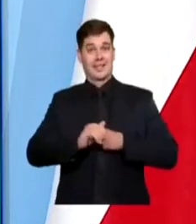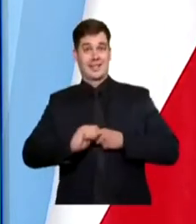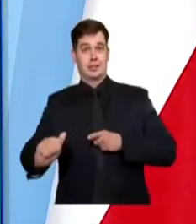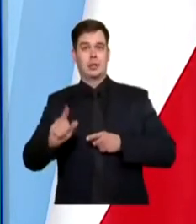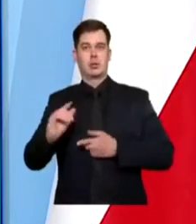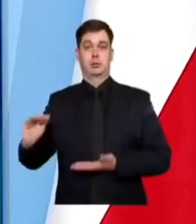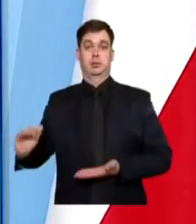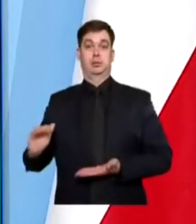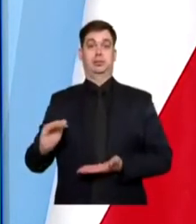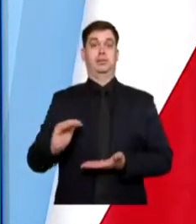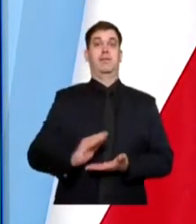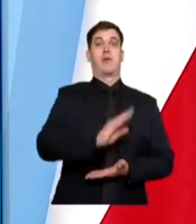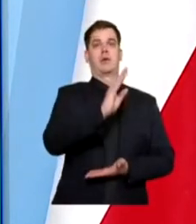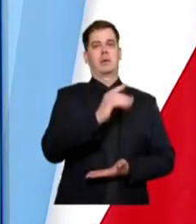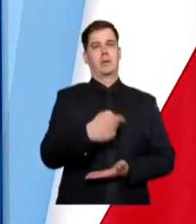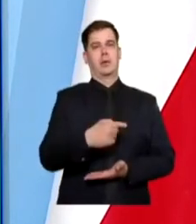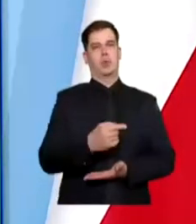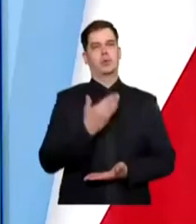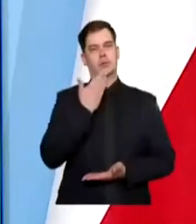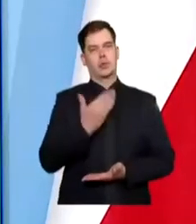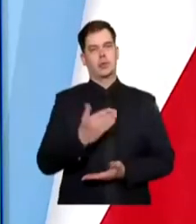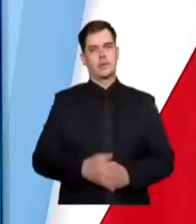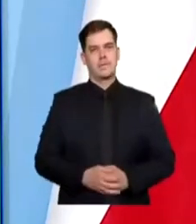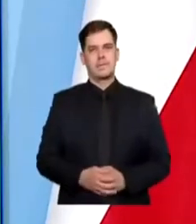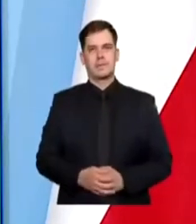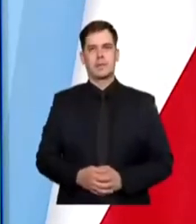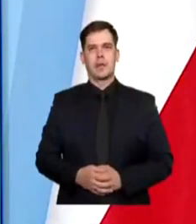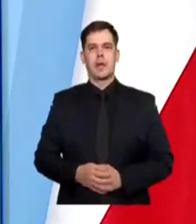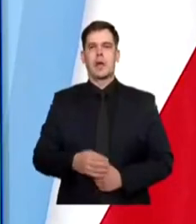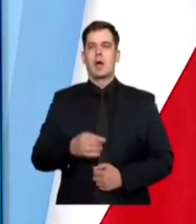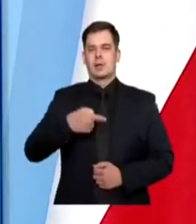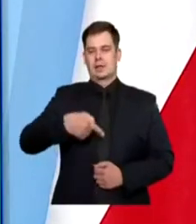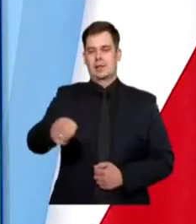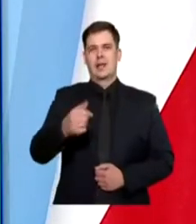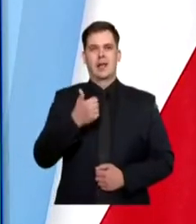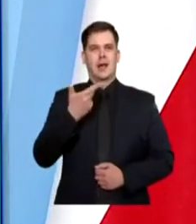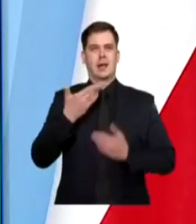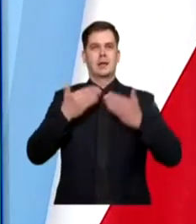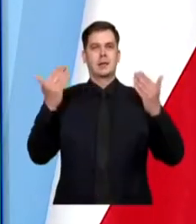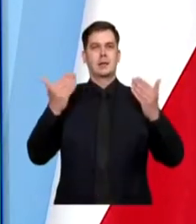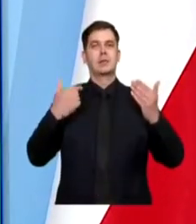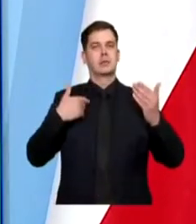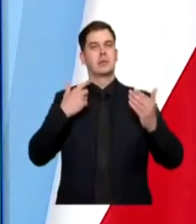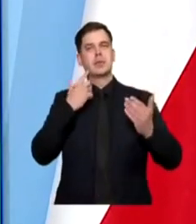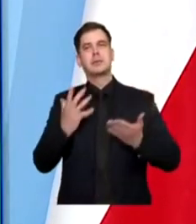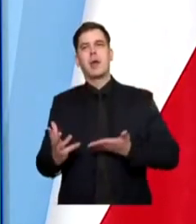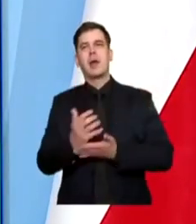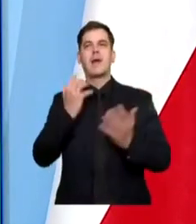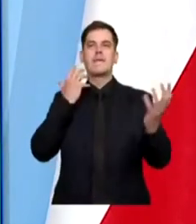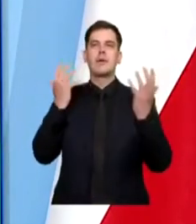wzrosła gwałtownie. W najbliższych dniach będziemy zbierali